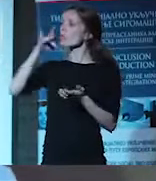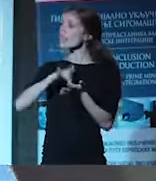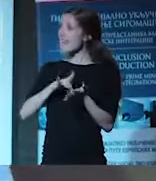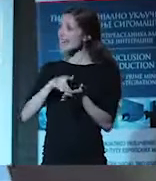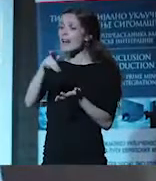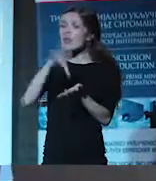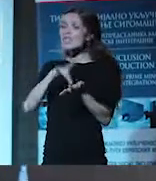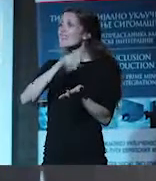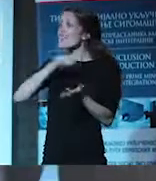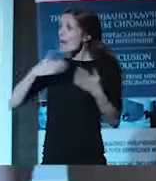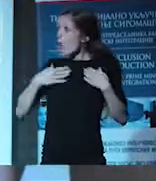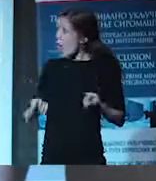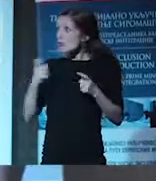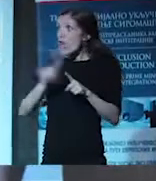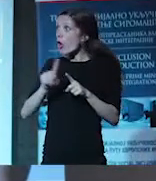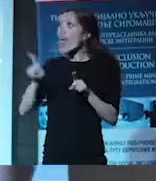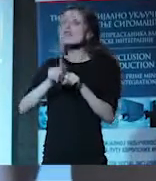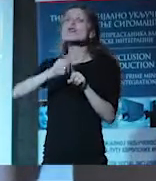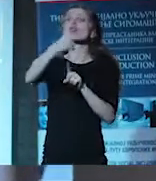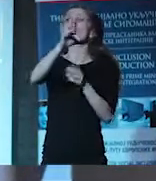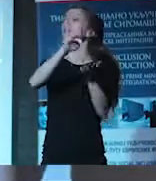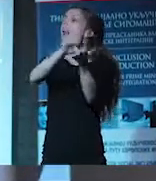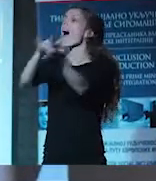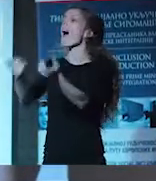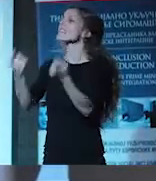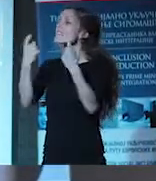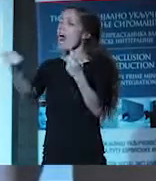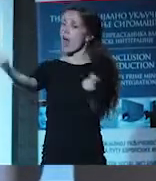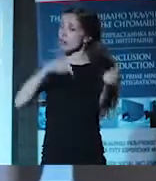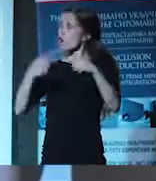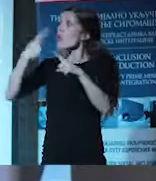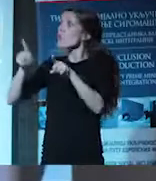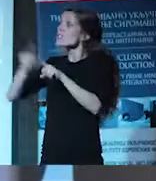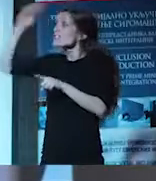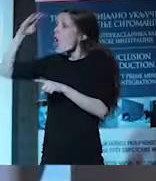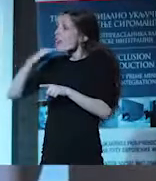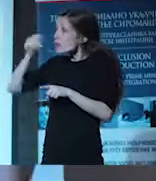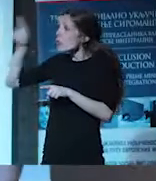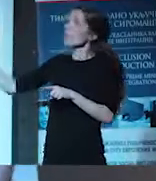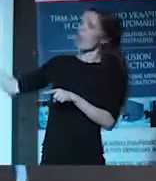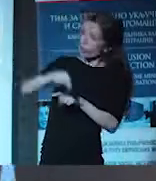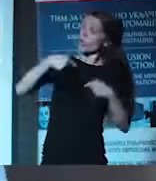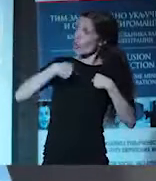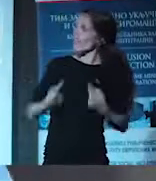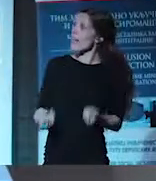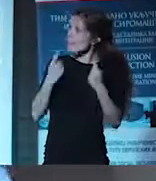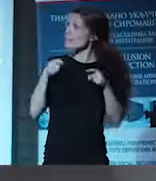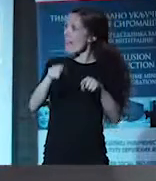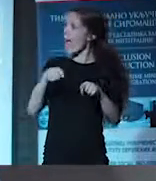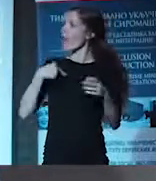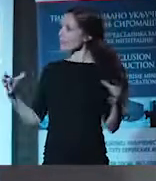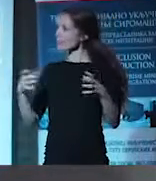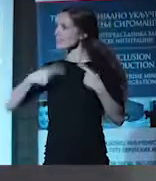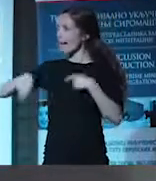centar Donje Toponice njenih meštana, već i okolnih sela, pa čak i ljudi iz Niša koji rado dođu i provode svoje slobodno vreme kod nas. Sada je tu ispred